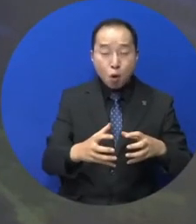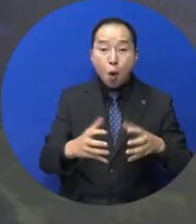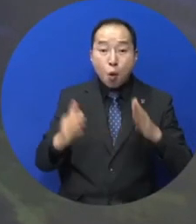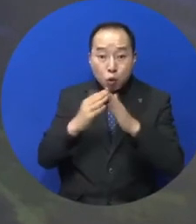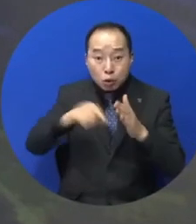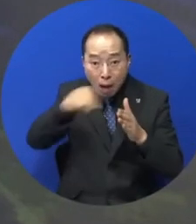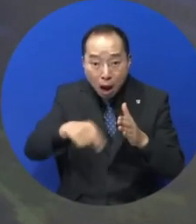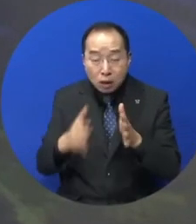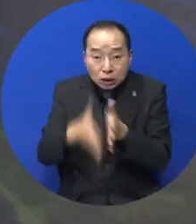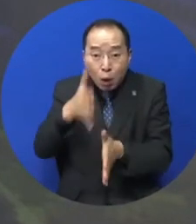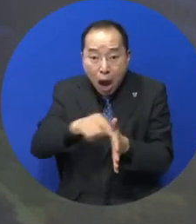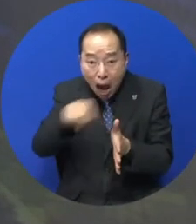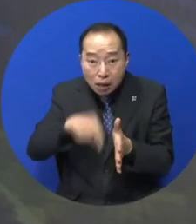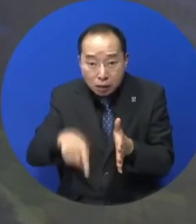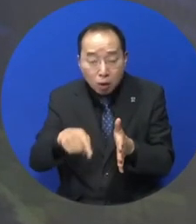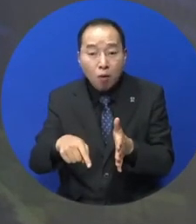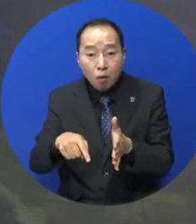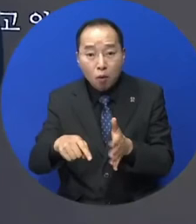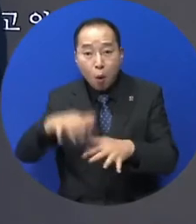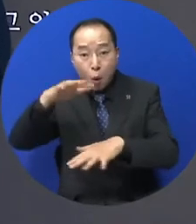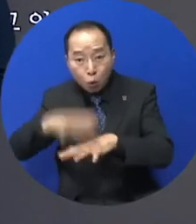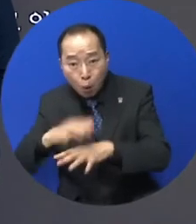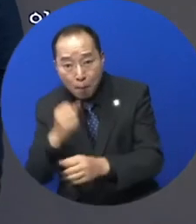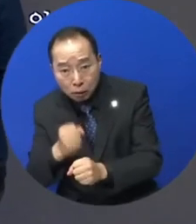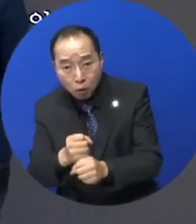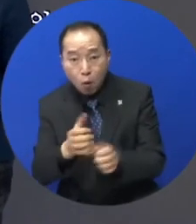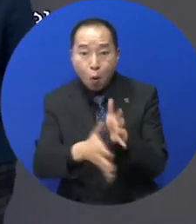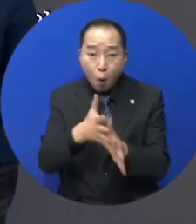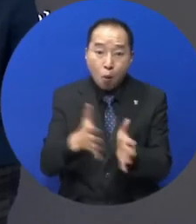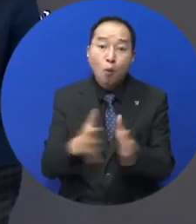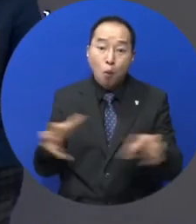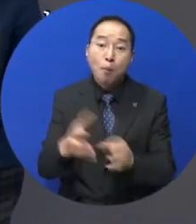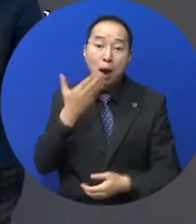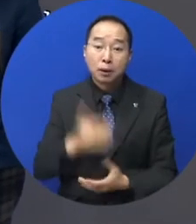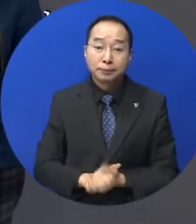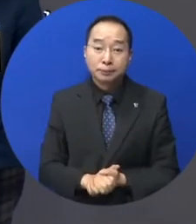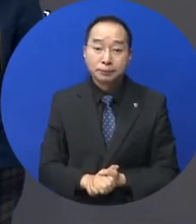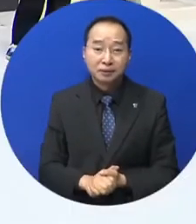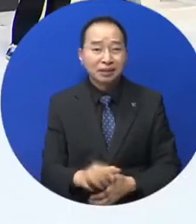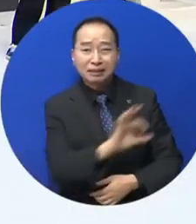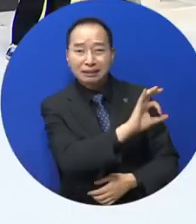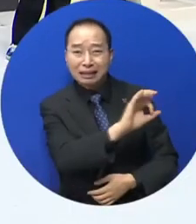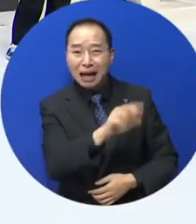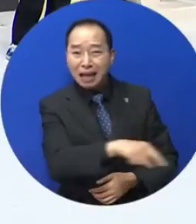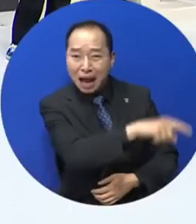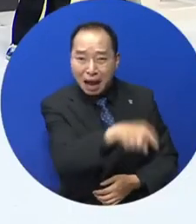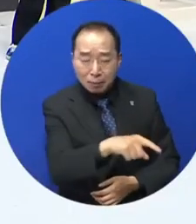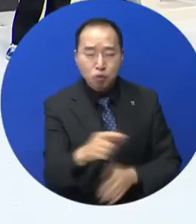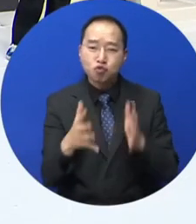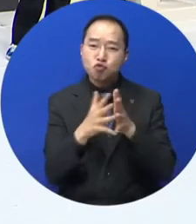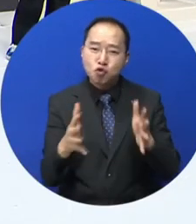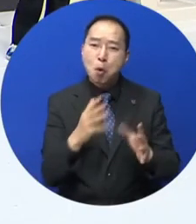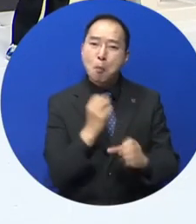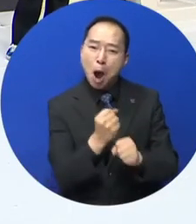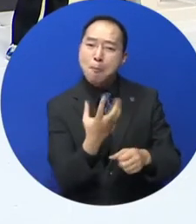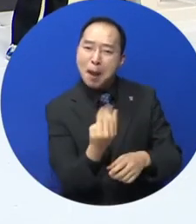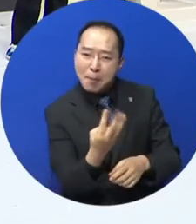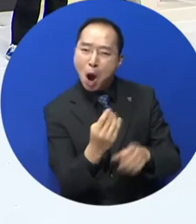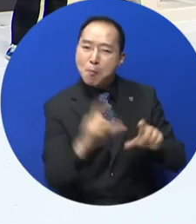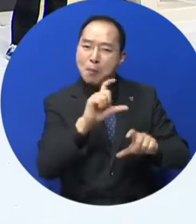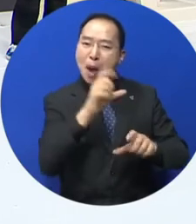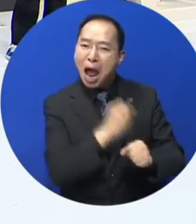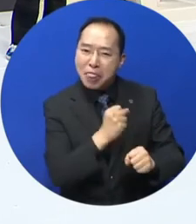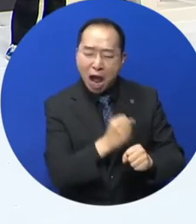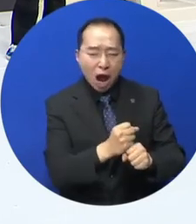한복판에서도 친환경 삶을 가능하게 할 것입니다. 지금 야당 후보들은 주택을 몇만 호, 몇십만 호